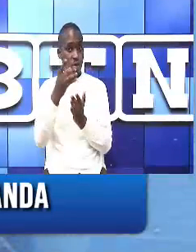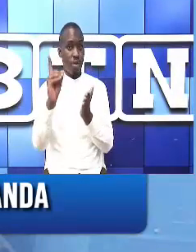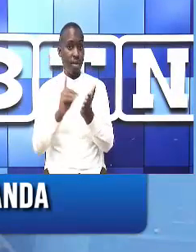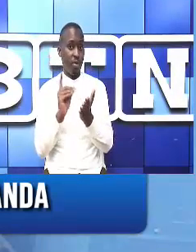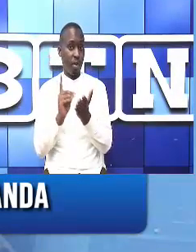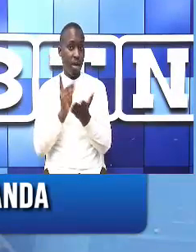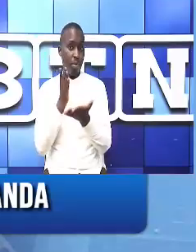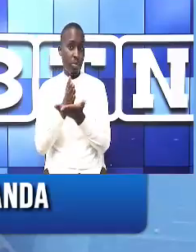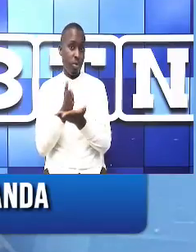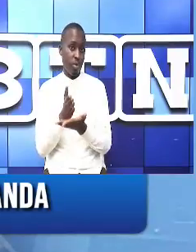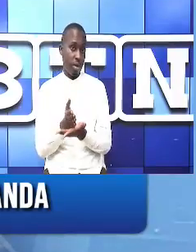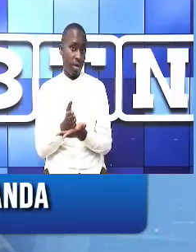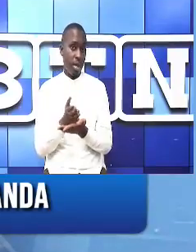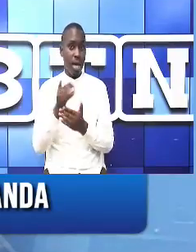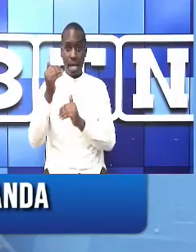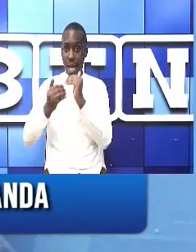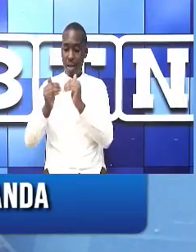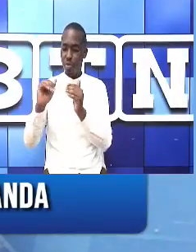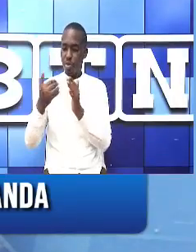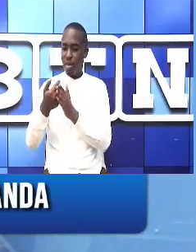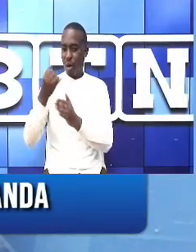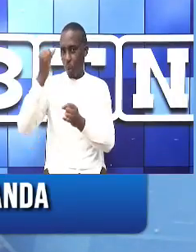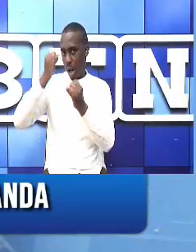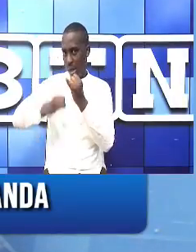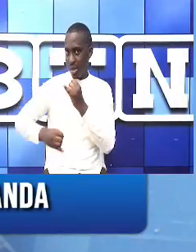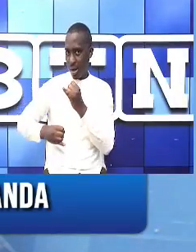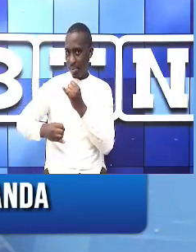dictionnaire nibyo koko iri hafi kugeza ku ndunduro